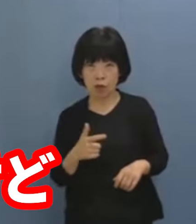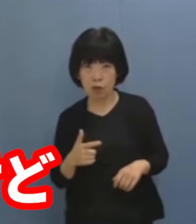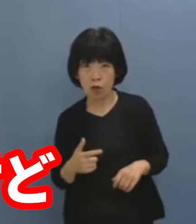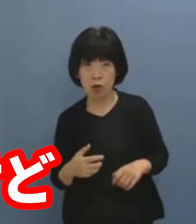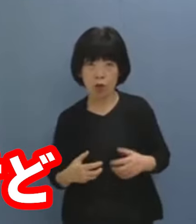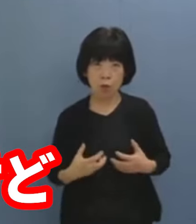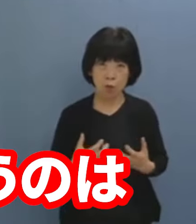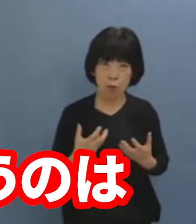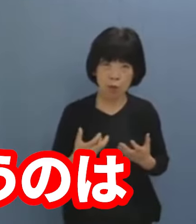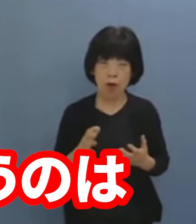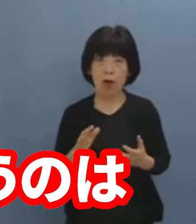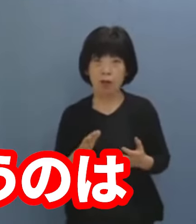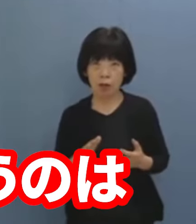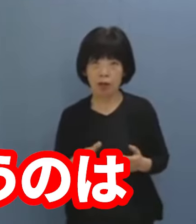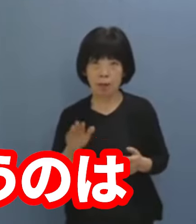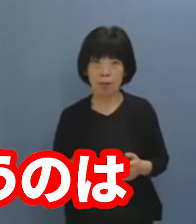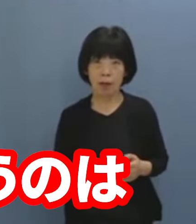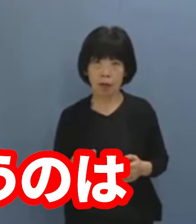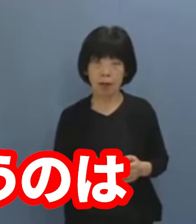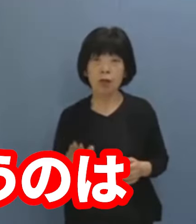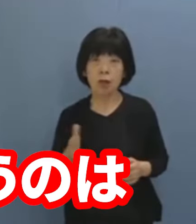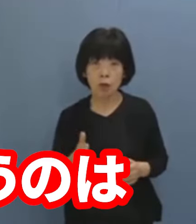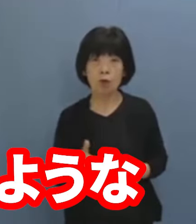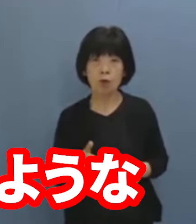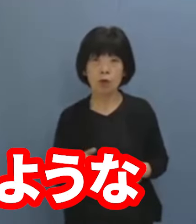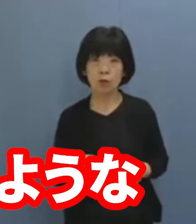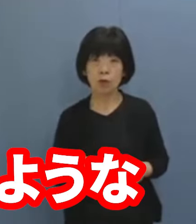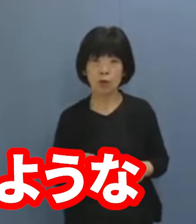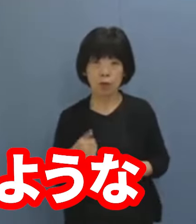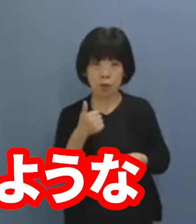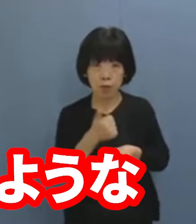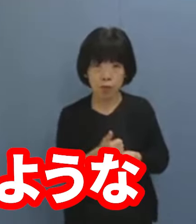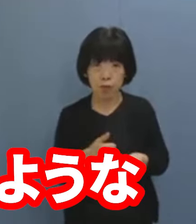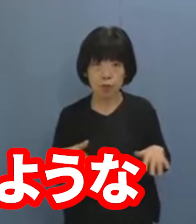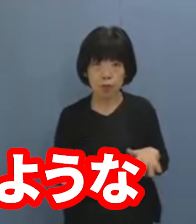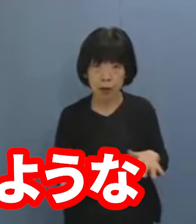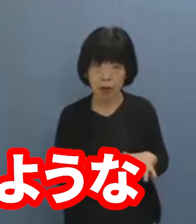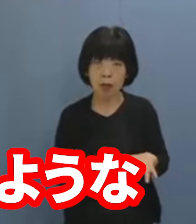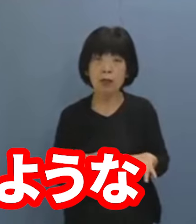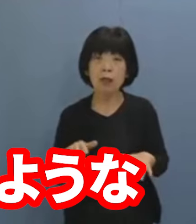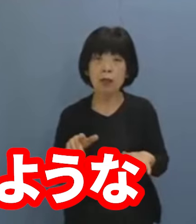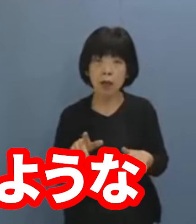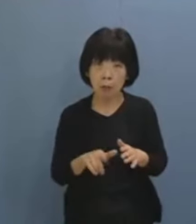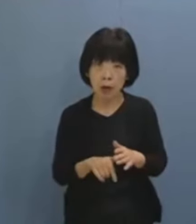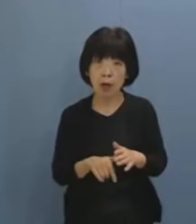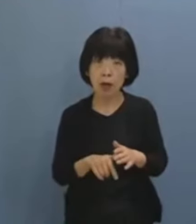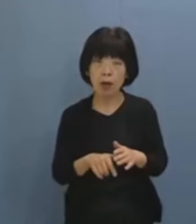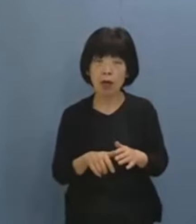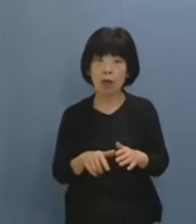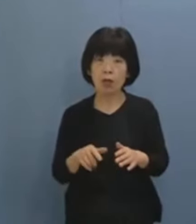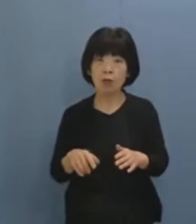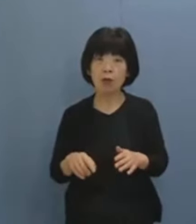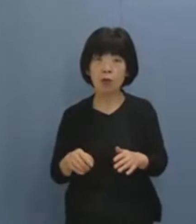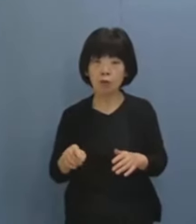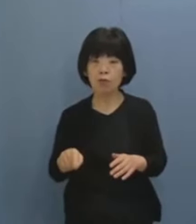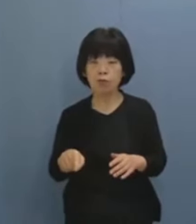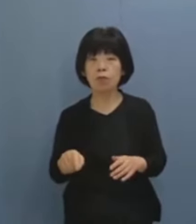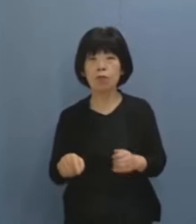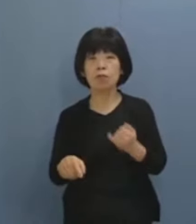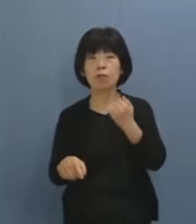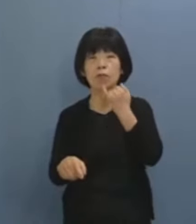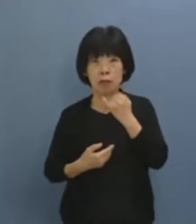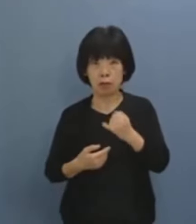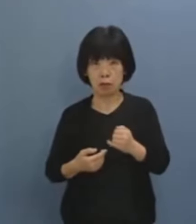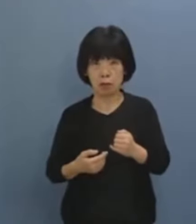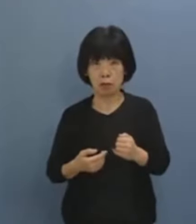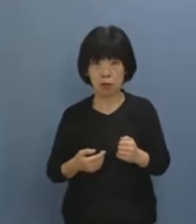ことでおっしゃってましたけど、その就任直後の時期というのはそういった行為がその許されるような背景になるとお考えなんで